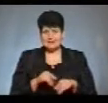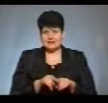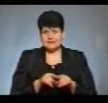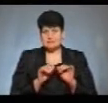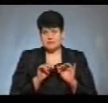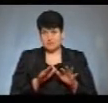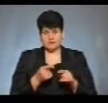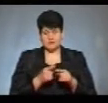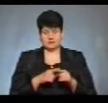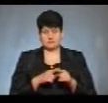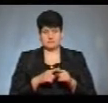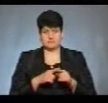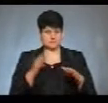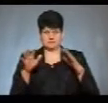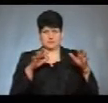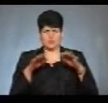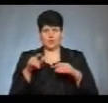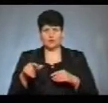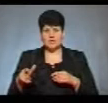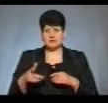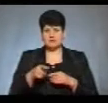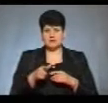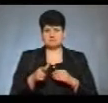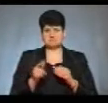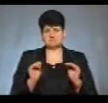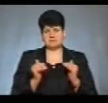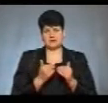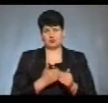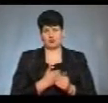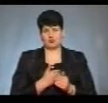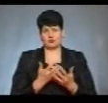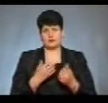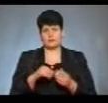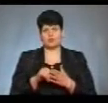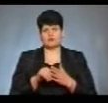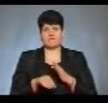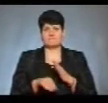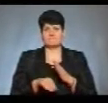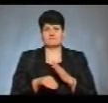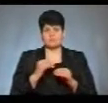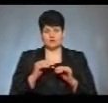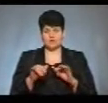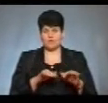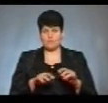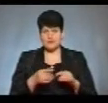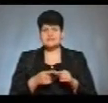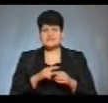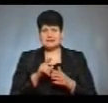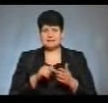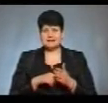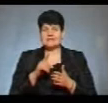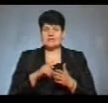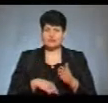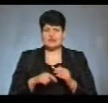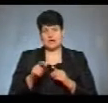це збиває людей. Вони, скажімо, з меншою охотою, значить, беруть участь в виборчій кампанії. Це відносно, це питання довіри